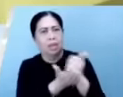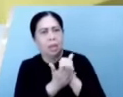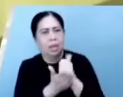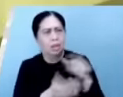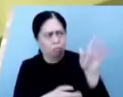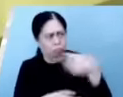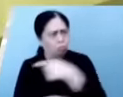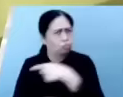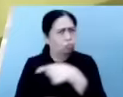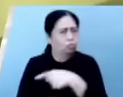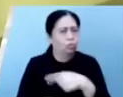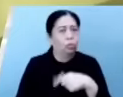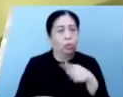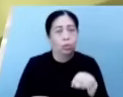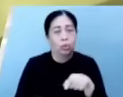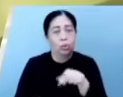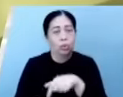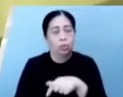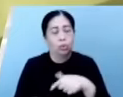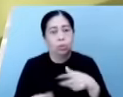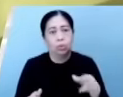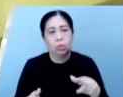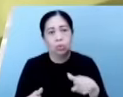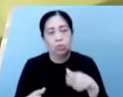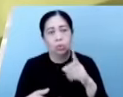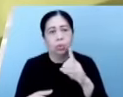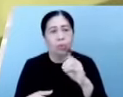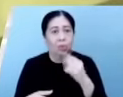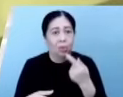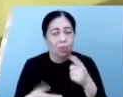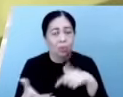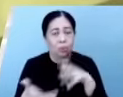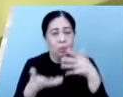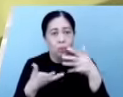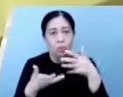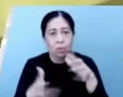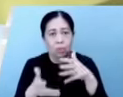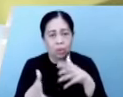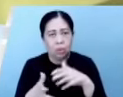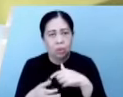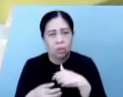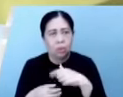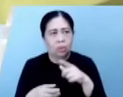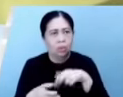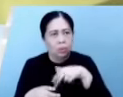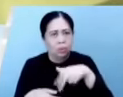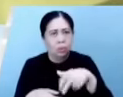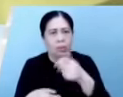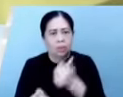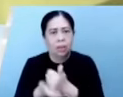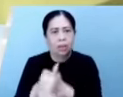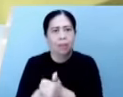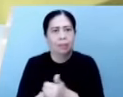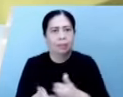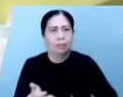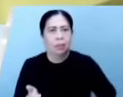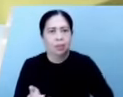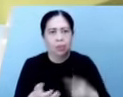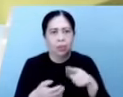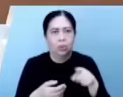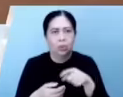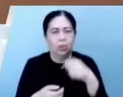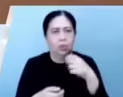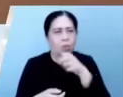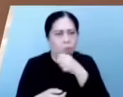aso, tumawid doon. Nung nakita kami, yung inaano ko yung matanda, bumalik. Talagang ako naman